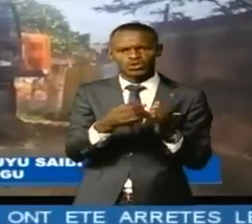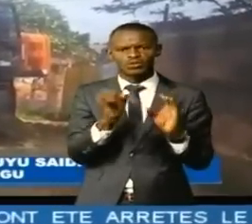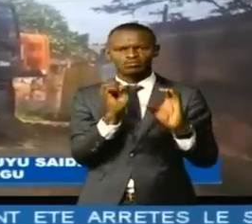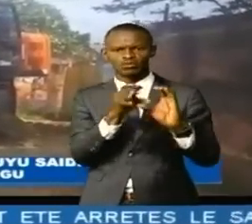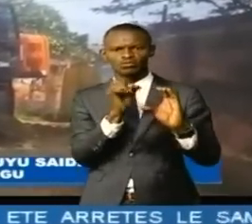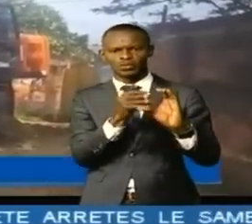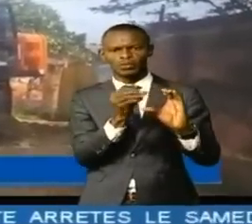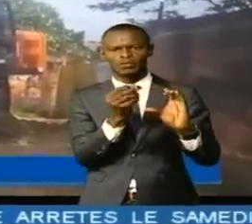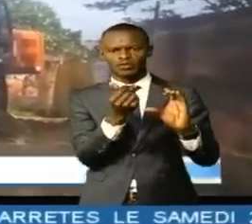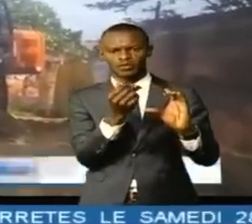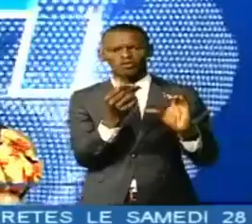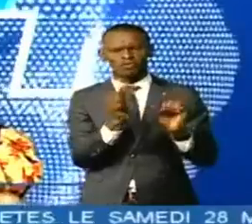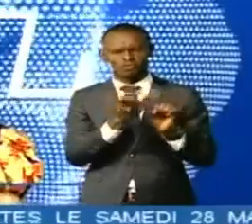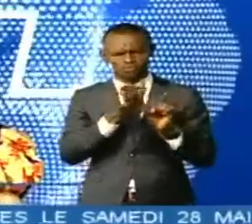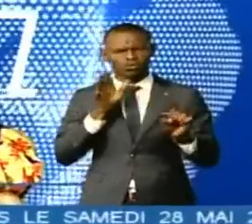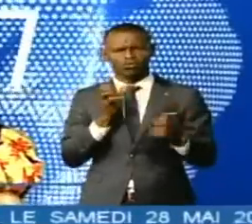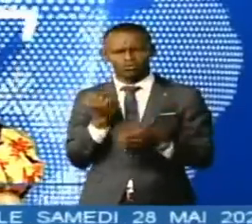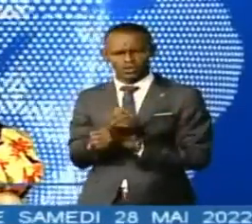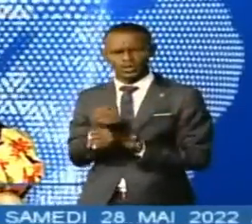Ntenga-Ntenga.